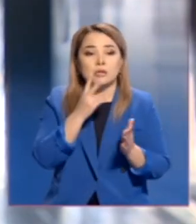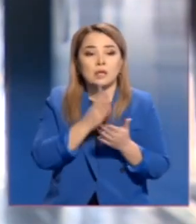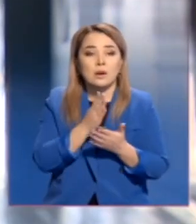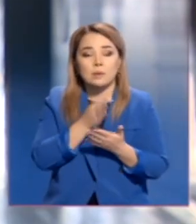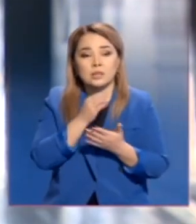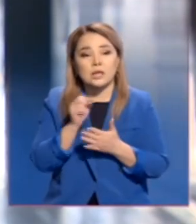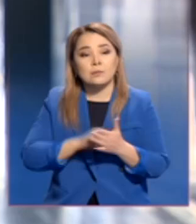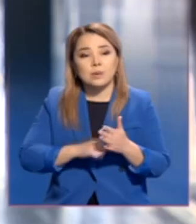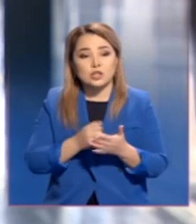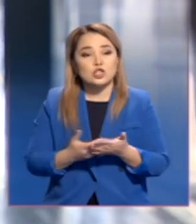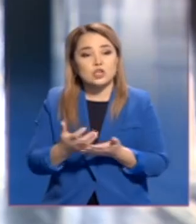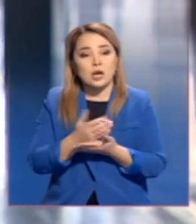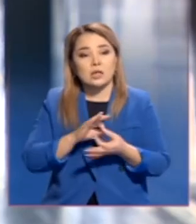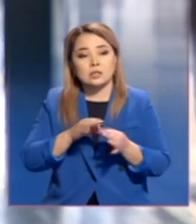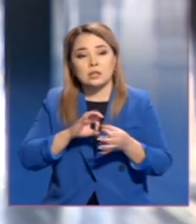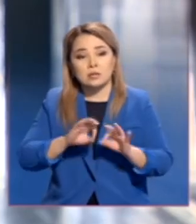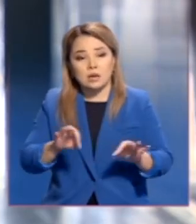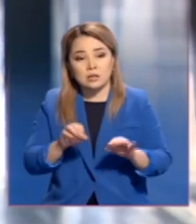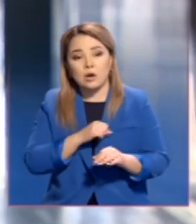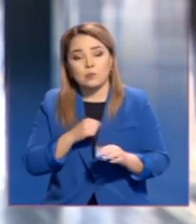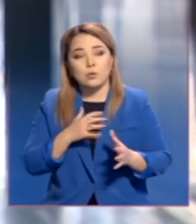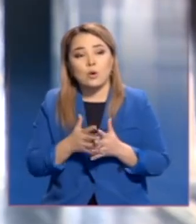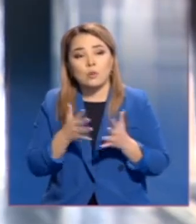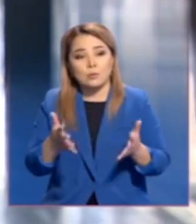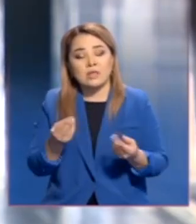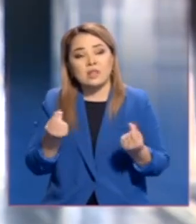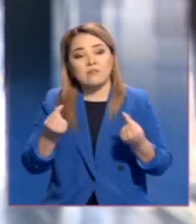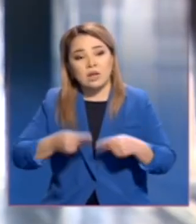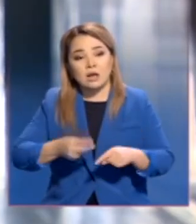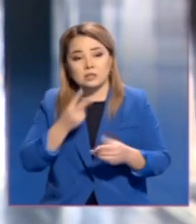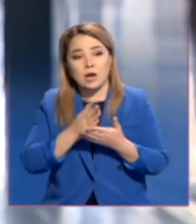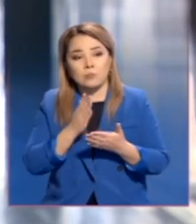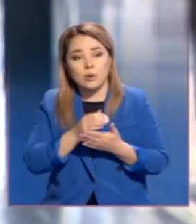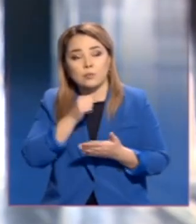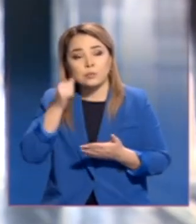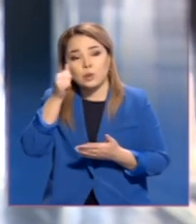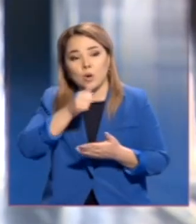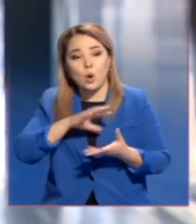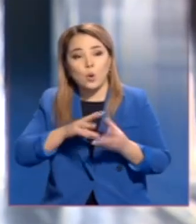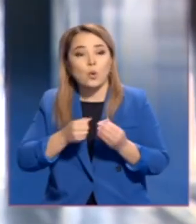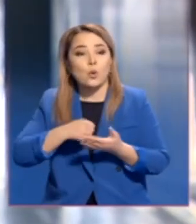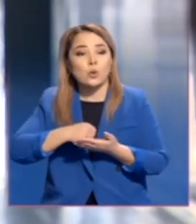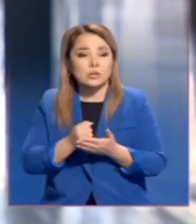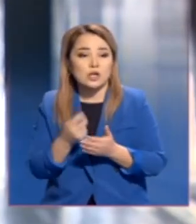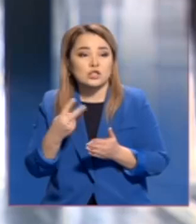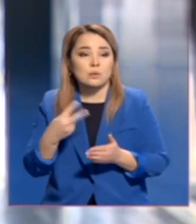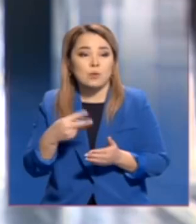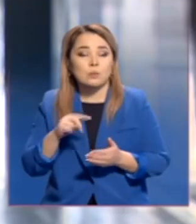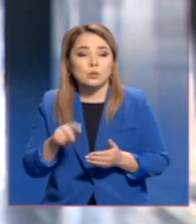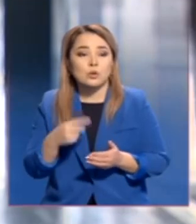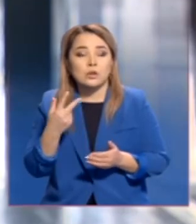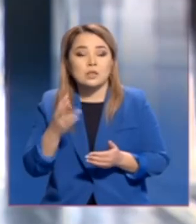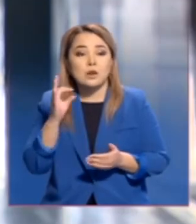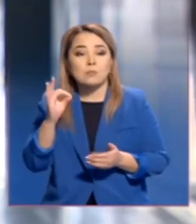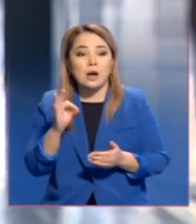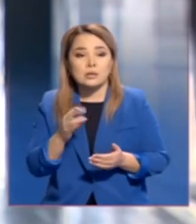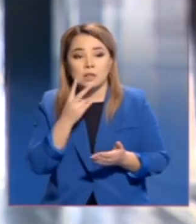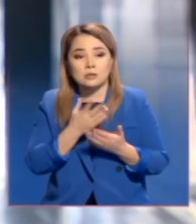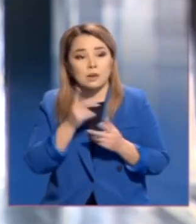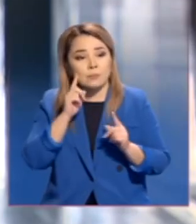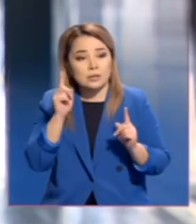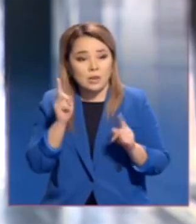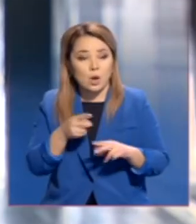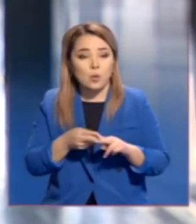Соны жиынтықтап тізбектеп шықсақ, ең көп аталғаны инфляция болды. Ол былтырғы жылдың қорытындысында 20.3%-ға жеткені